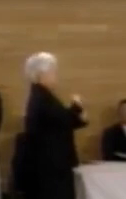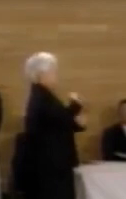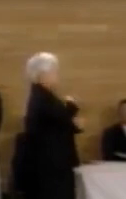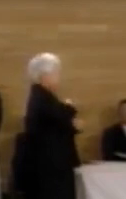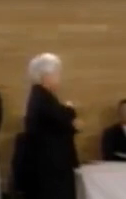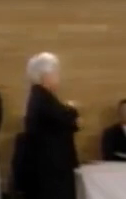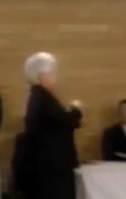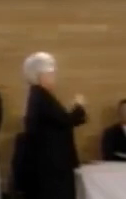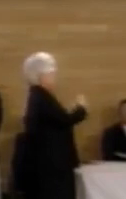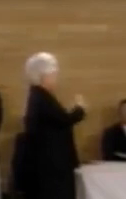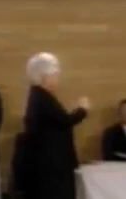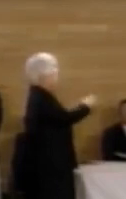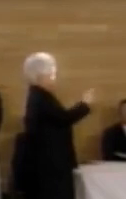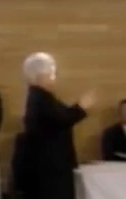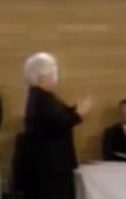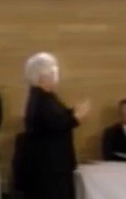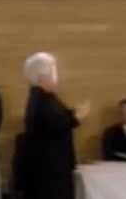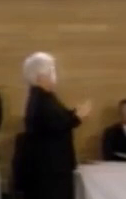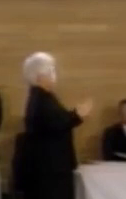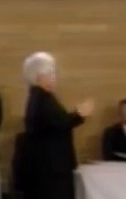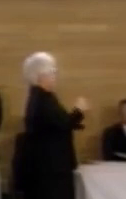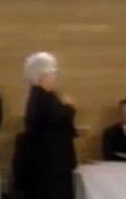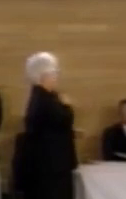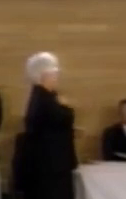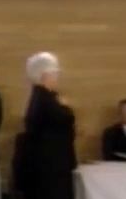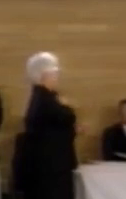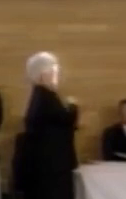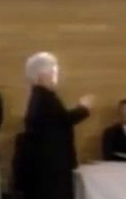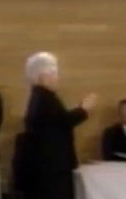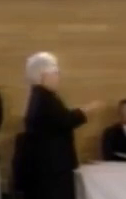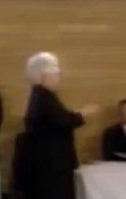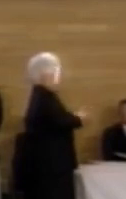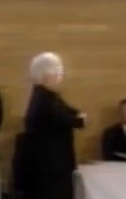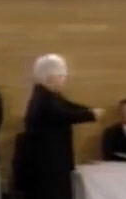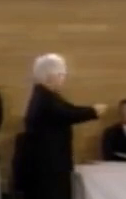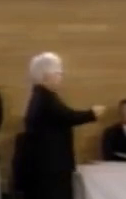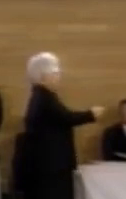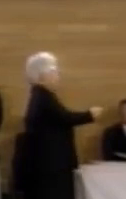町と多くの尊い命を飲み込んでいきました。